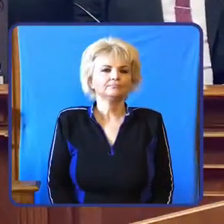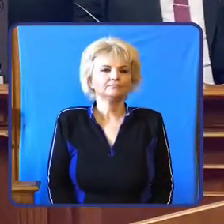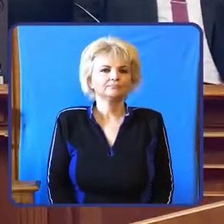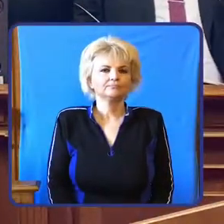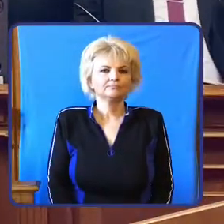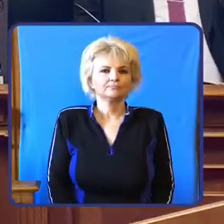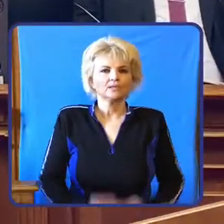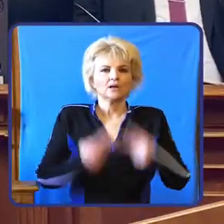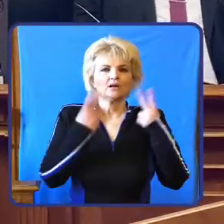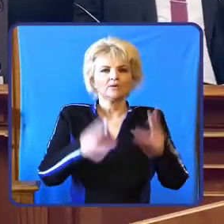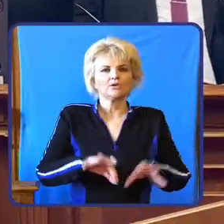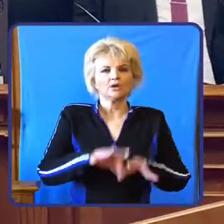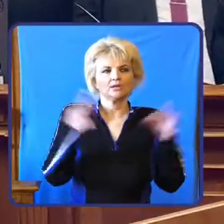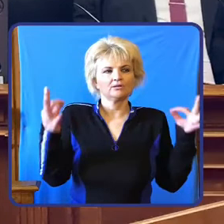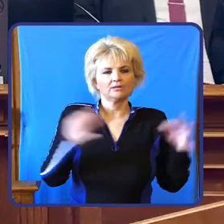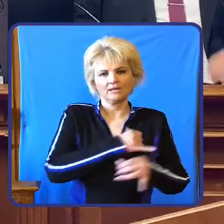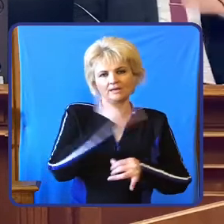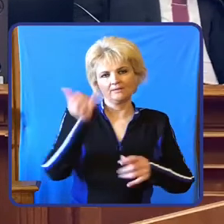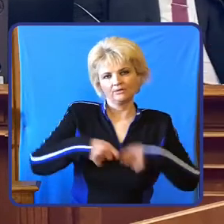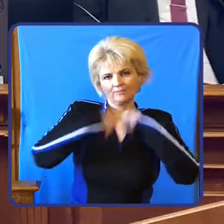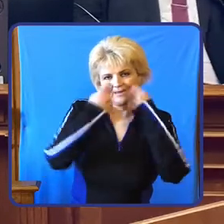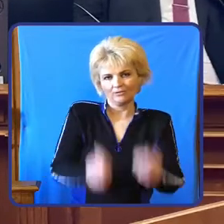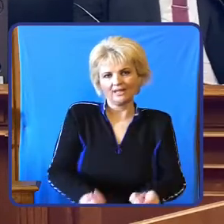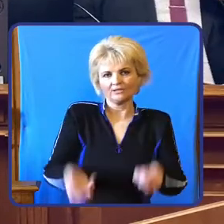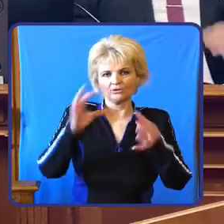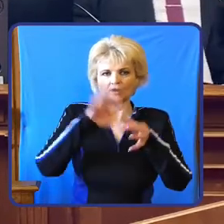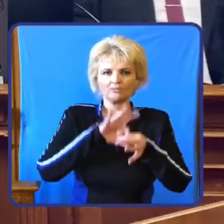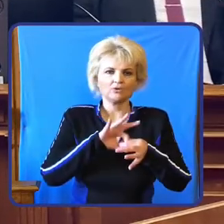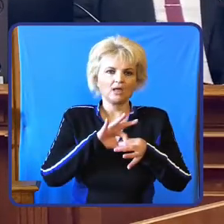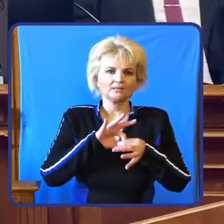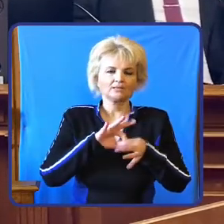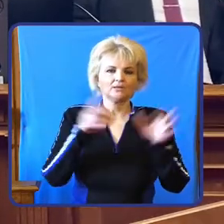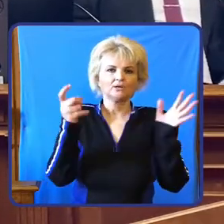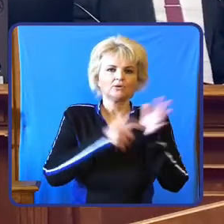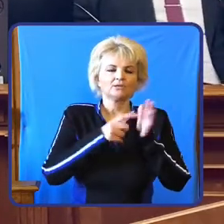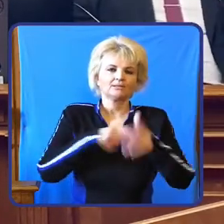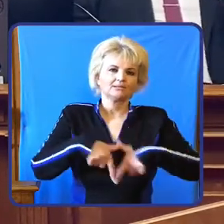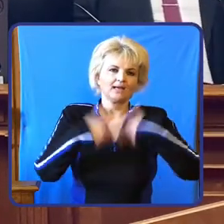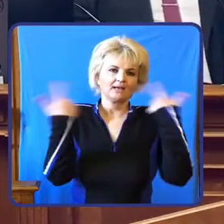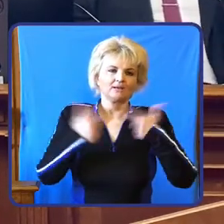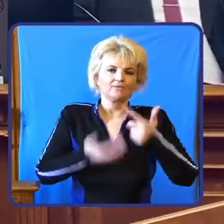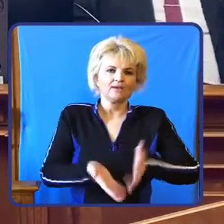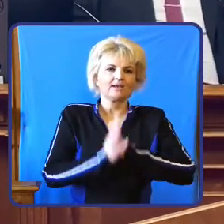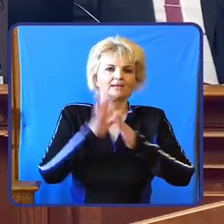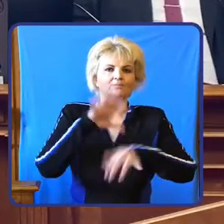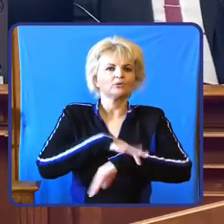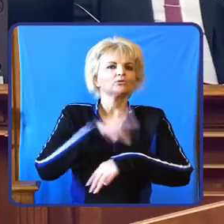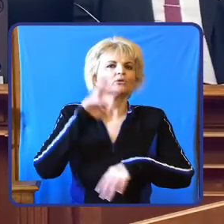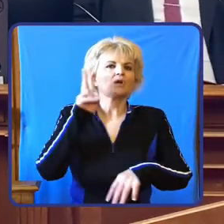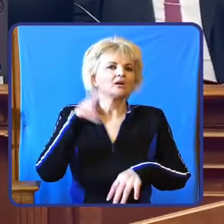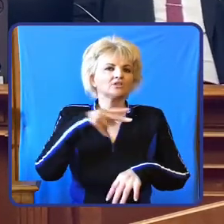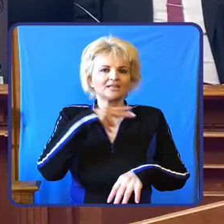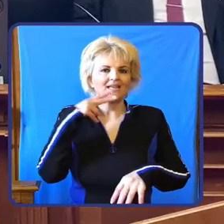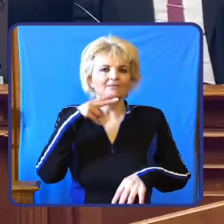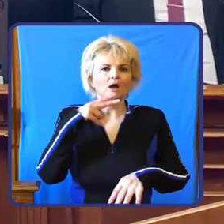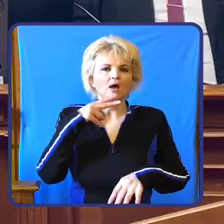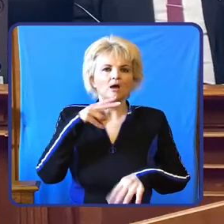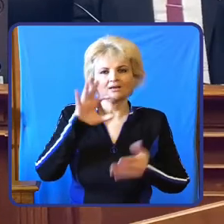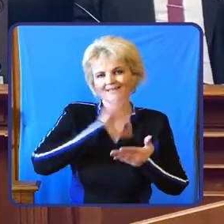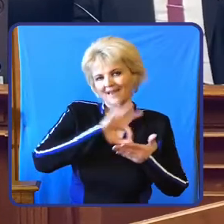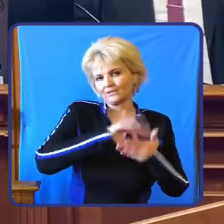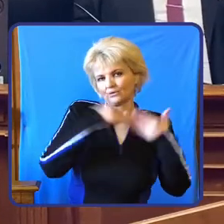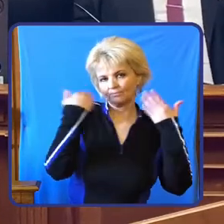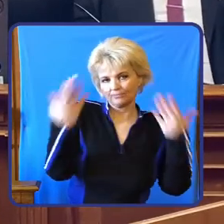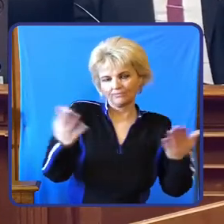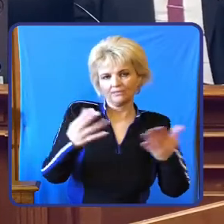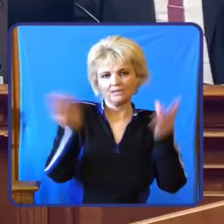A vagyonnyilatkozatok éves benyújtásával kapcsolatban a kötelező tájékoztatásra felkérem dr. Karsa Éva jegyzőasszonyt.